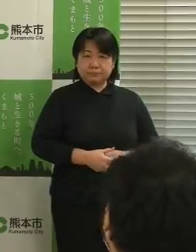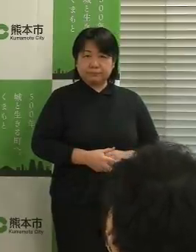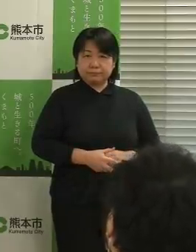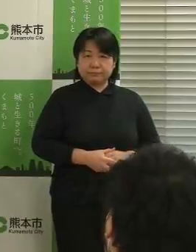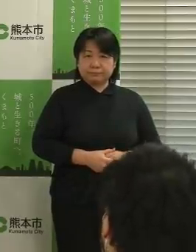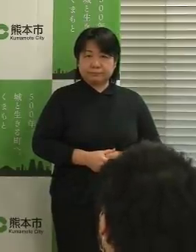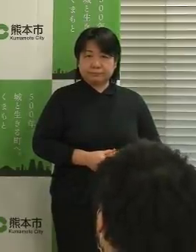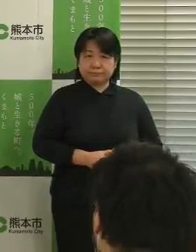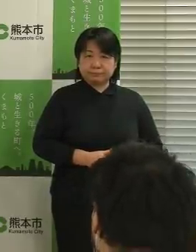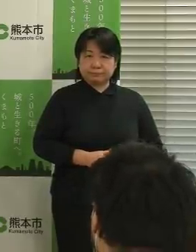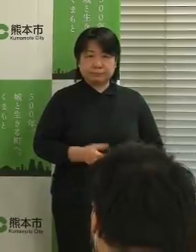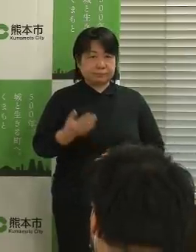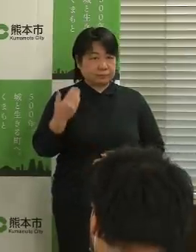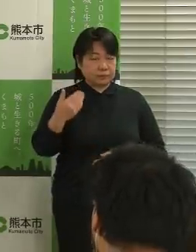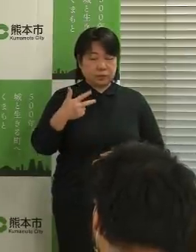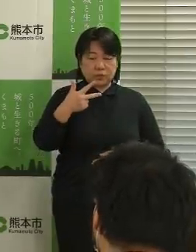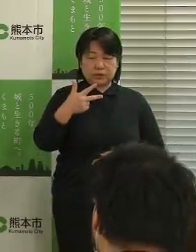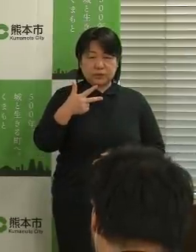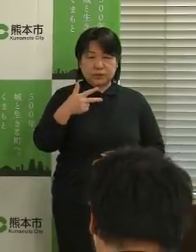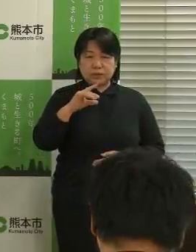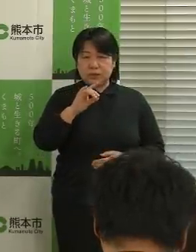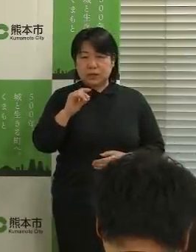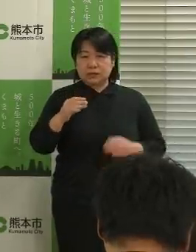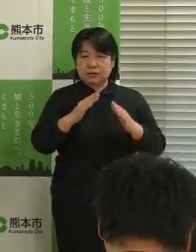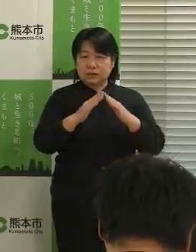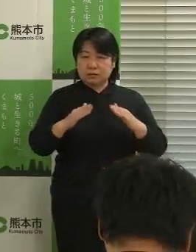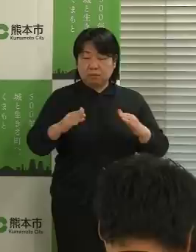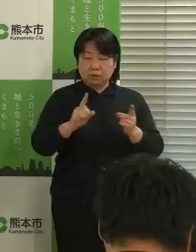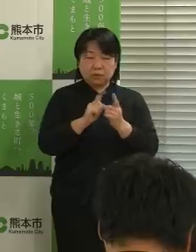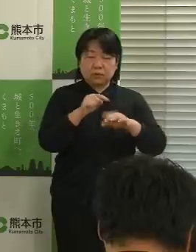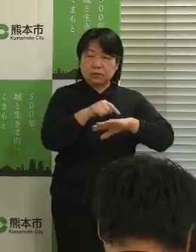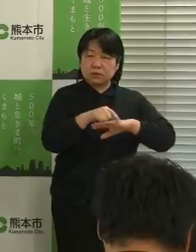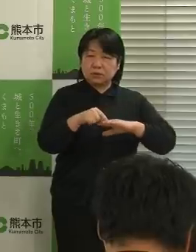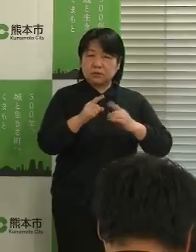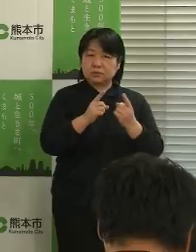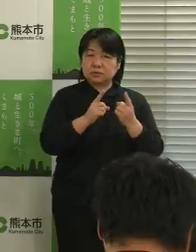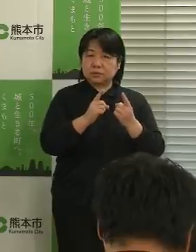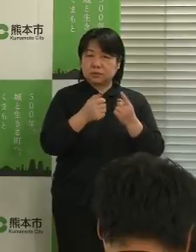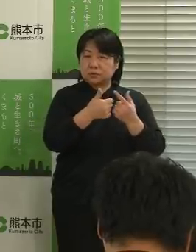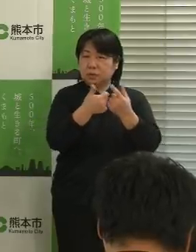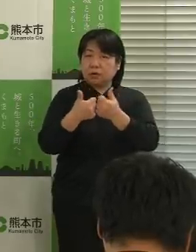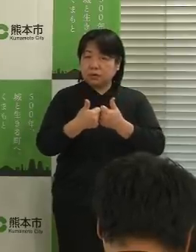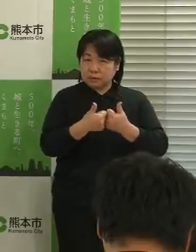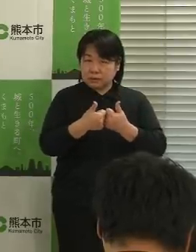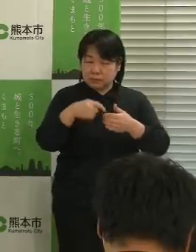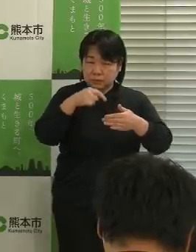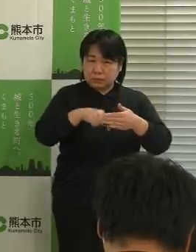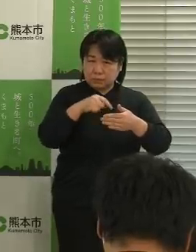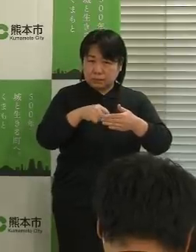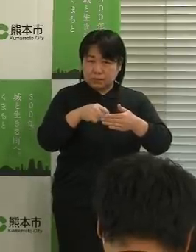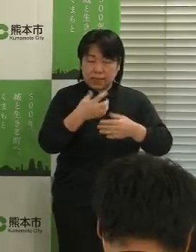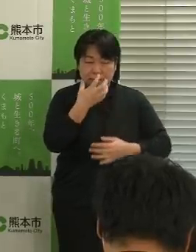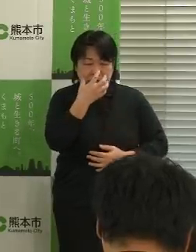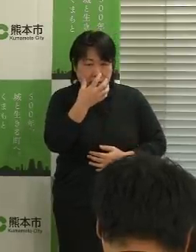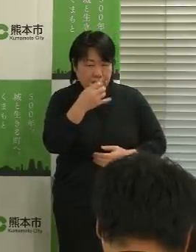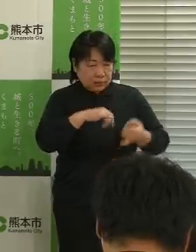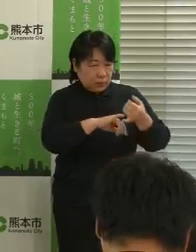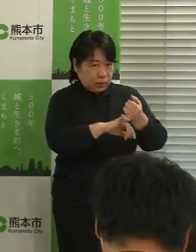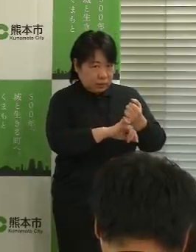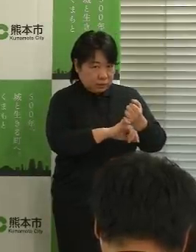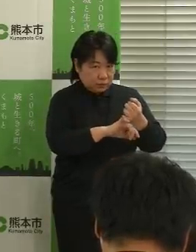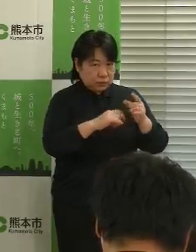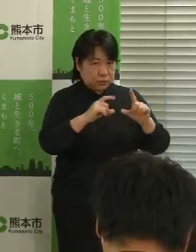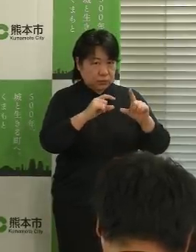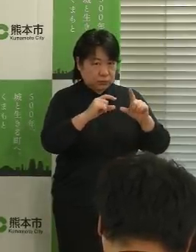の、市議会の対策会議の中で、はい、市長がおっしゃってた中で、新幹線の予約率や宿泊施設